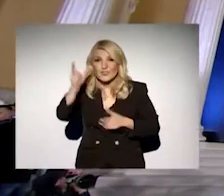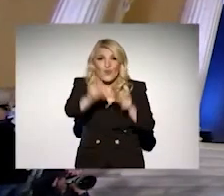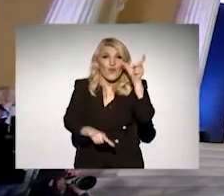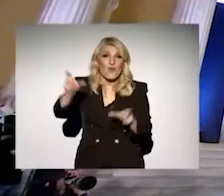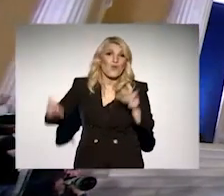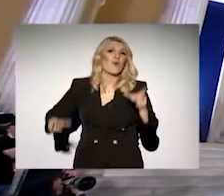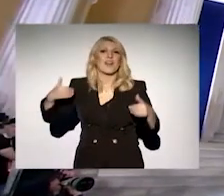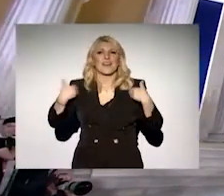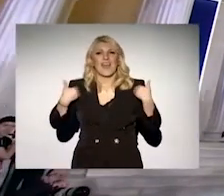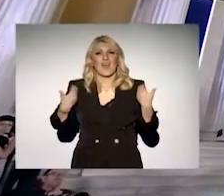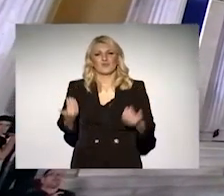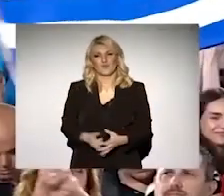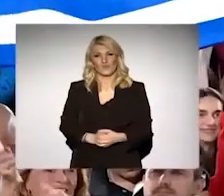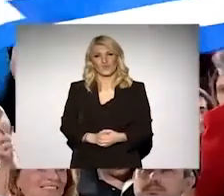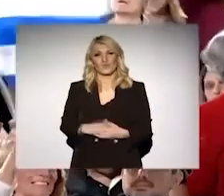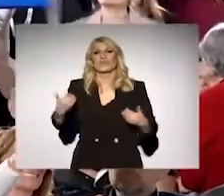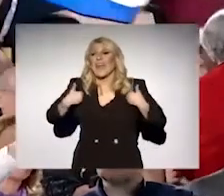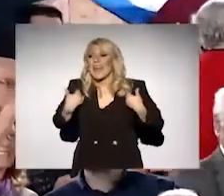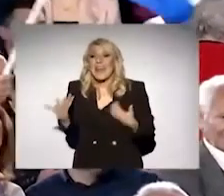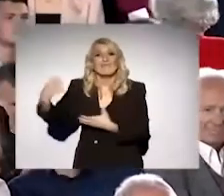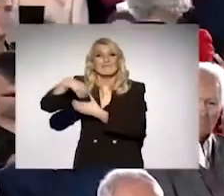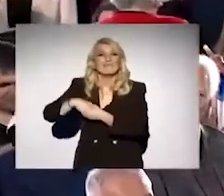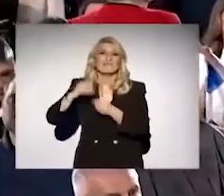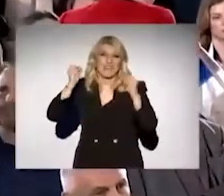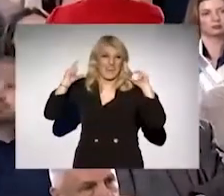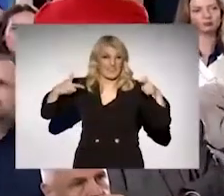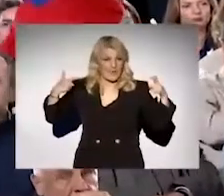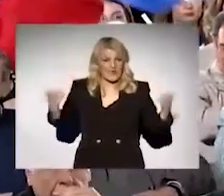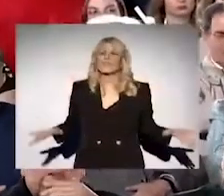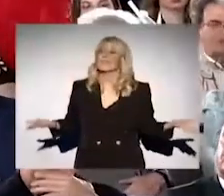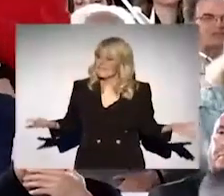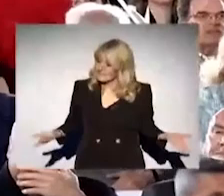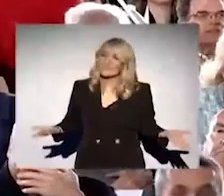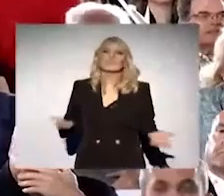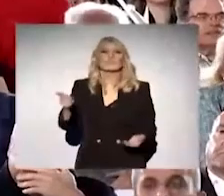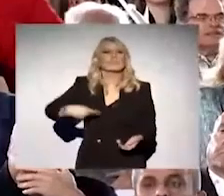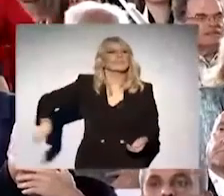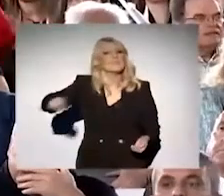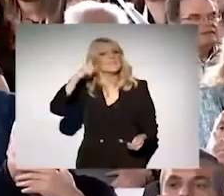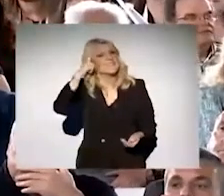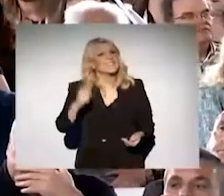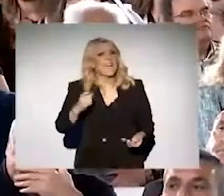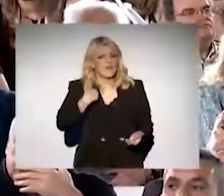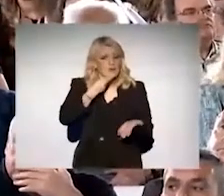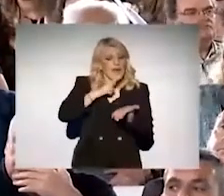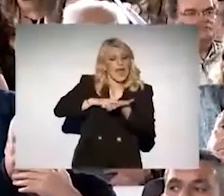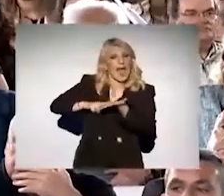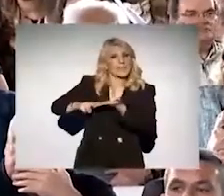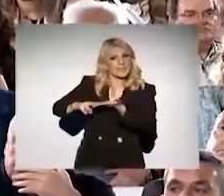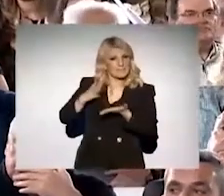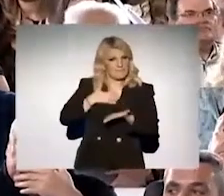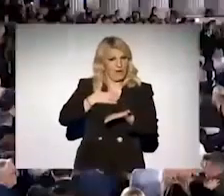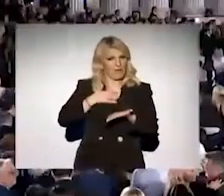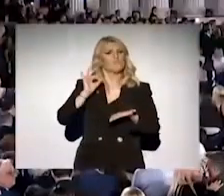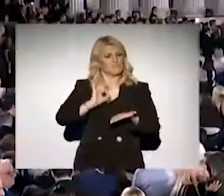του πόνου κ.ο.κ. Εμείς λοιπόν θα συνεχίσουμε να κάνουμε τη δουλειά μας. Και αυτοί θα συνεχίσουν να κάνουν το μόνο πράγμα που ξέρουν να κάνουν και το έχουν αποδείξει